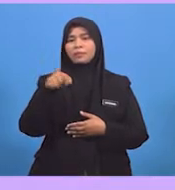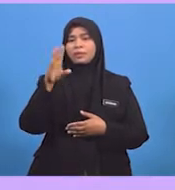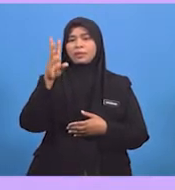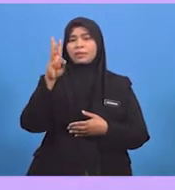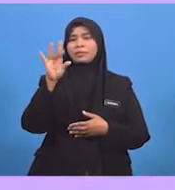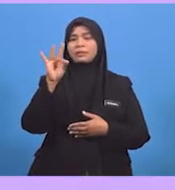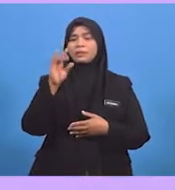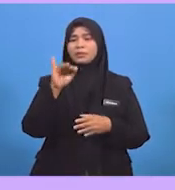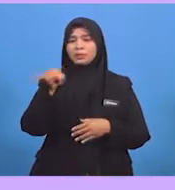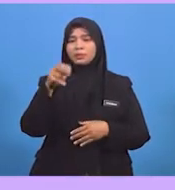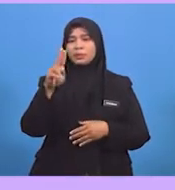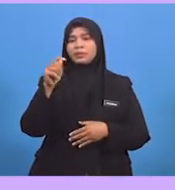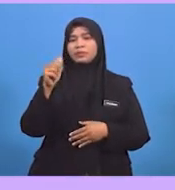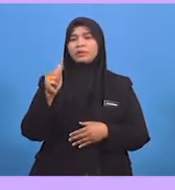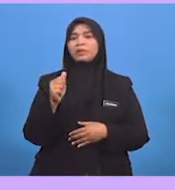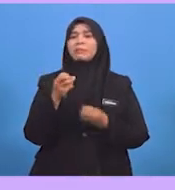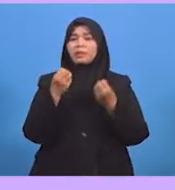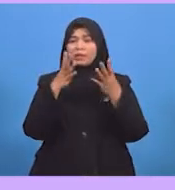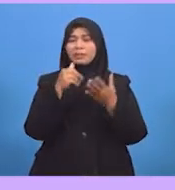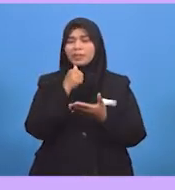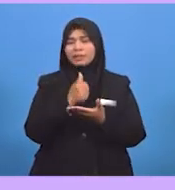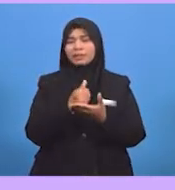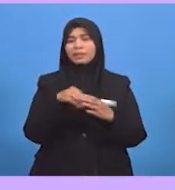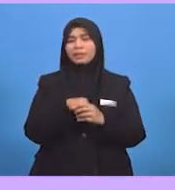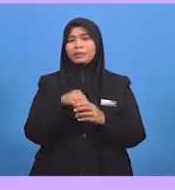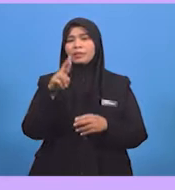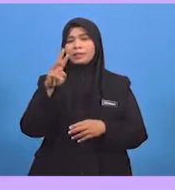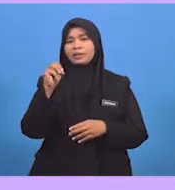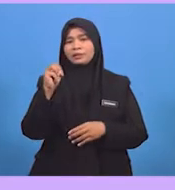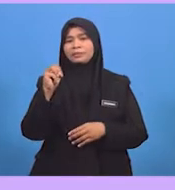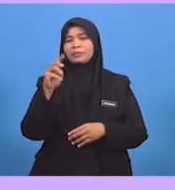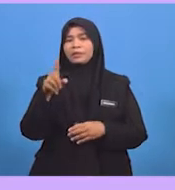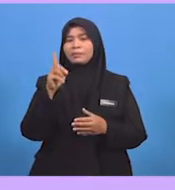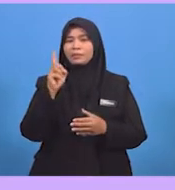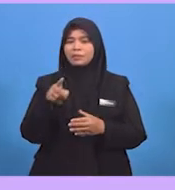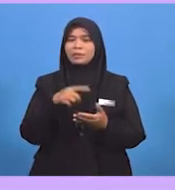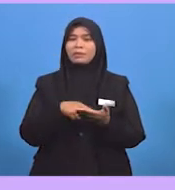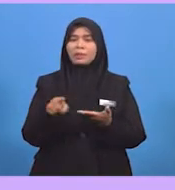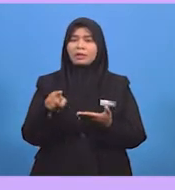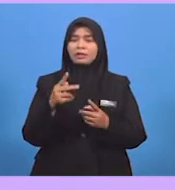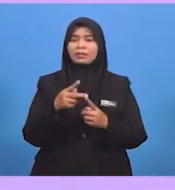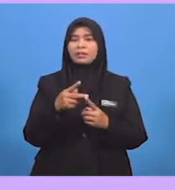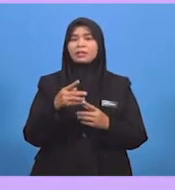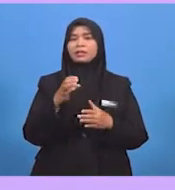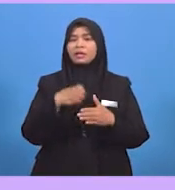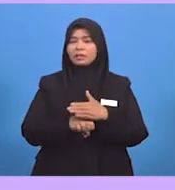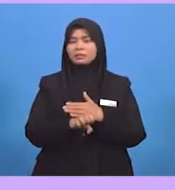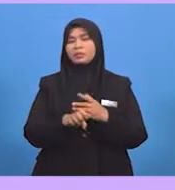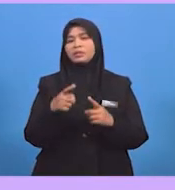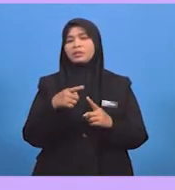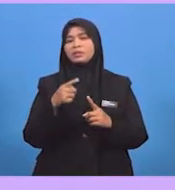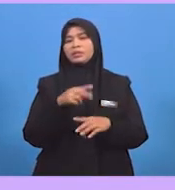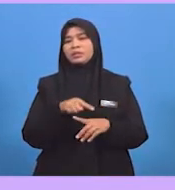USD 4.68 juta dari Malaysia. Berapakah nilai dalam ringgit Malaysia, RM, yang perlu dibayar kepada pengeksport di Malaysia?